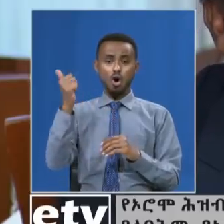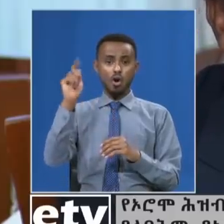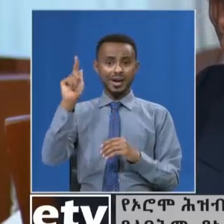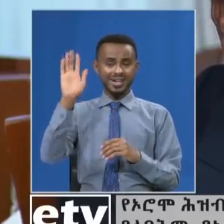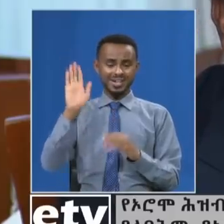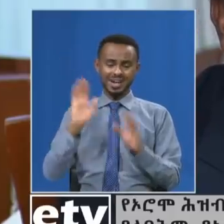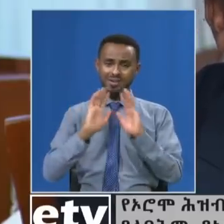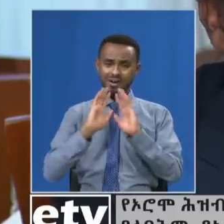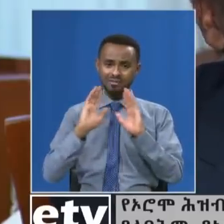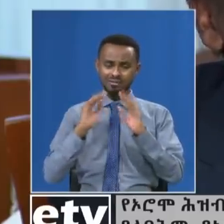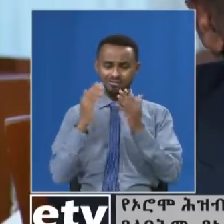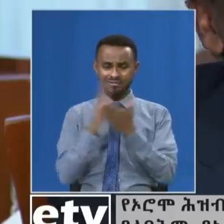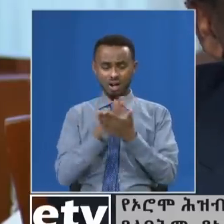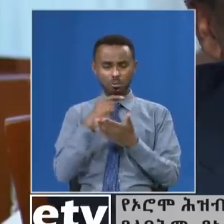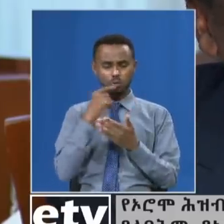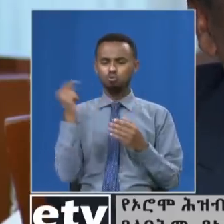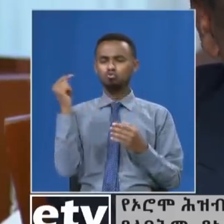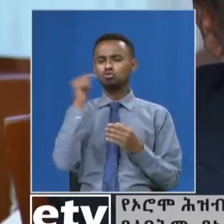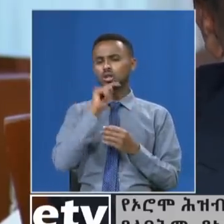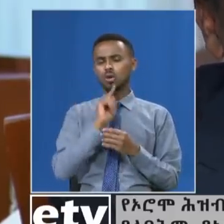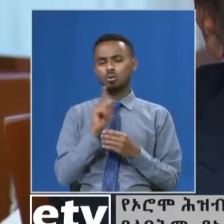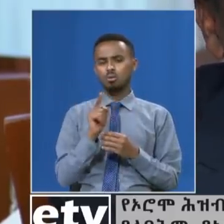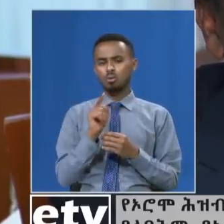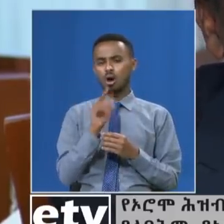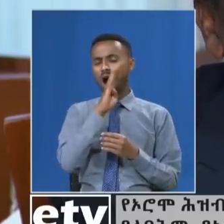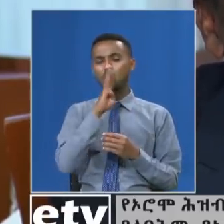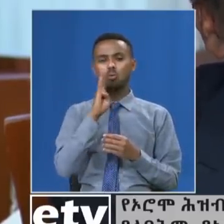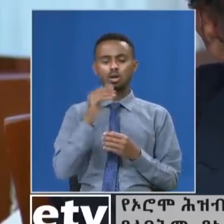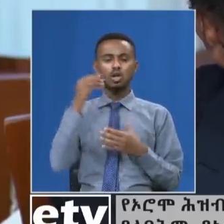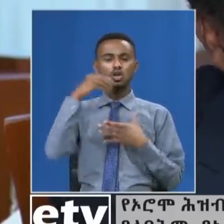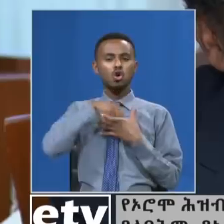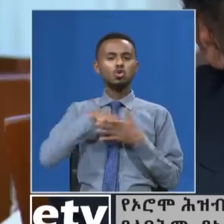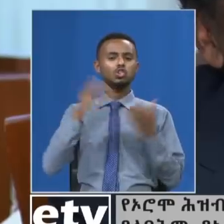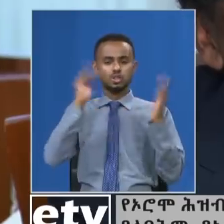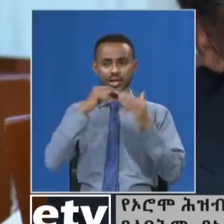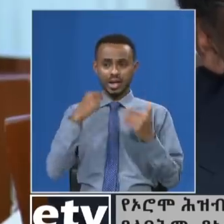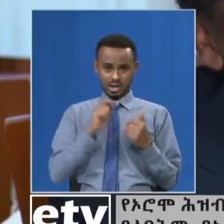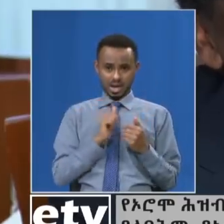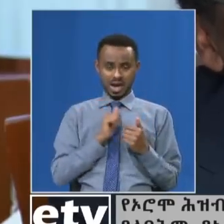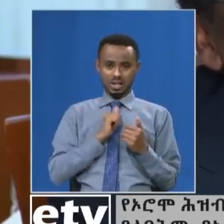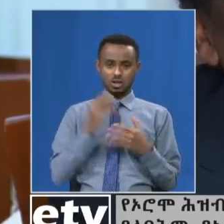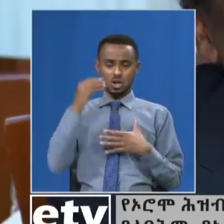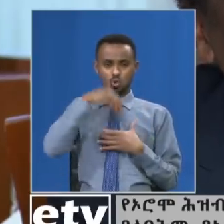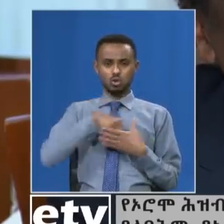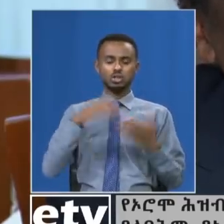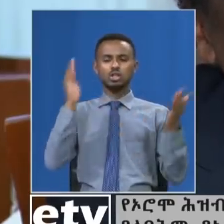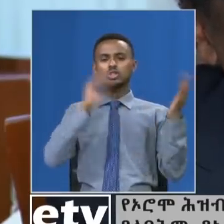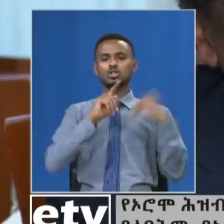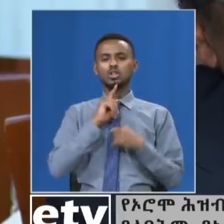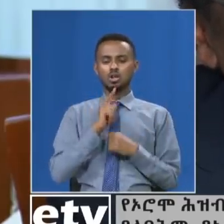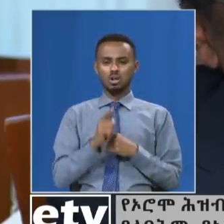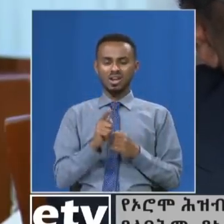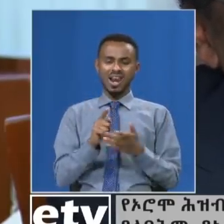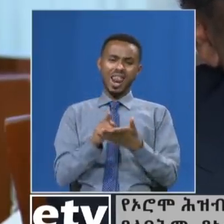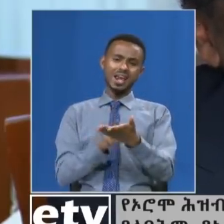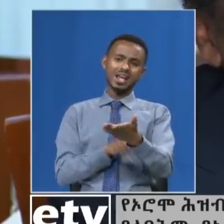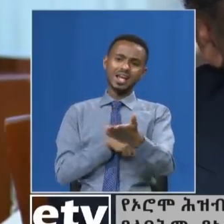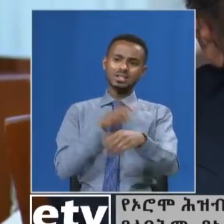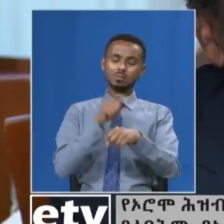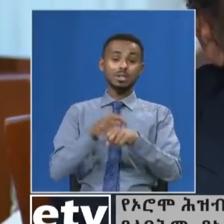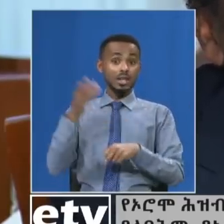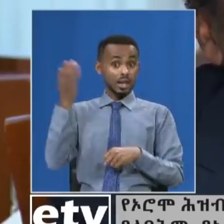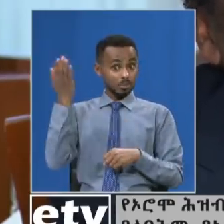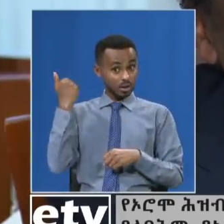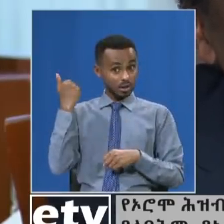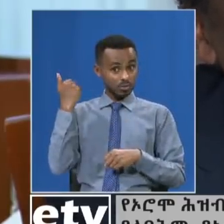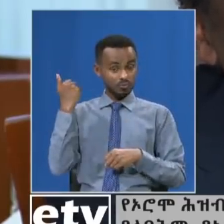የሚል አሉባልታ ነው። የውስጥ ችግር ነው። ይሄ የውስጣችን የውስጥ ችግር ነው። ለረጅም ጊዜ